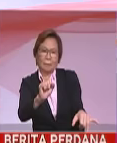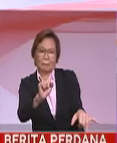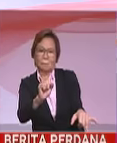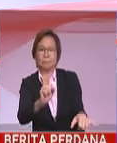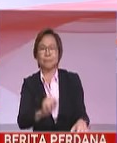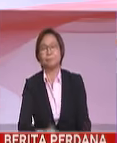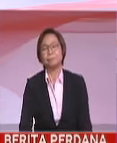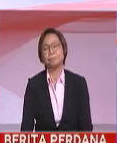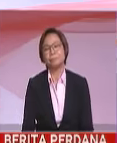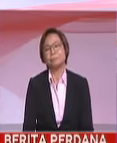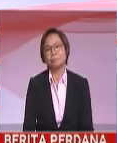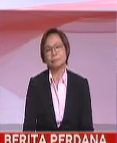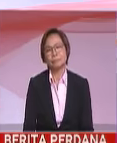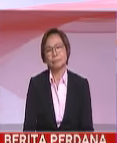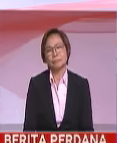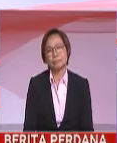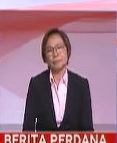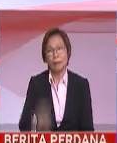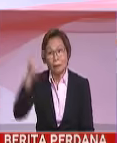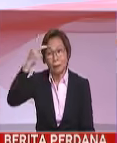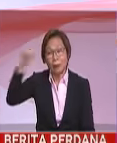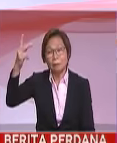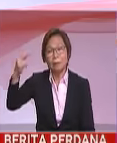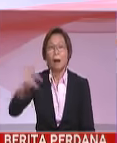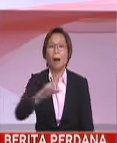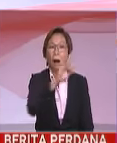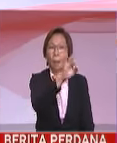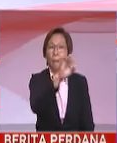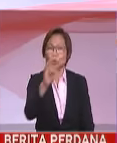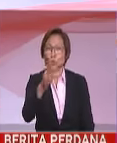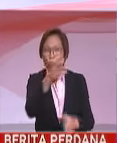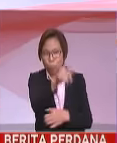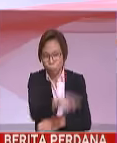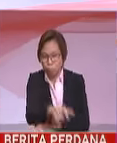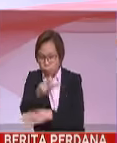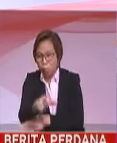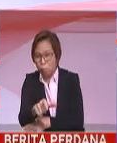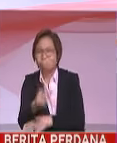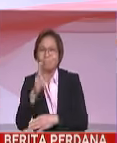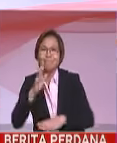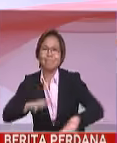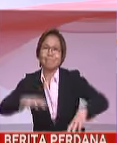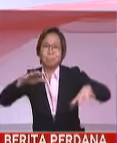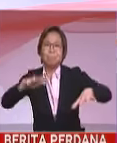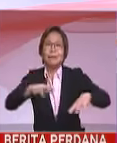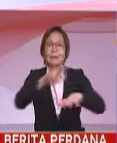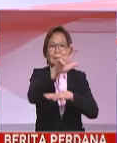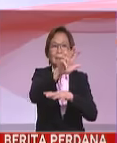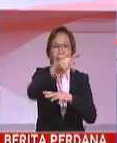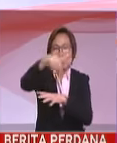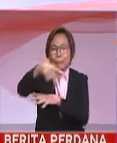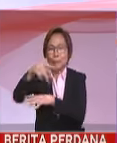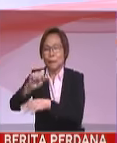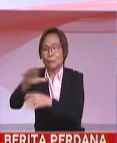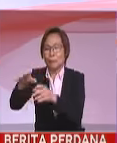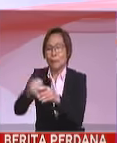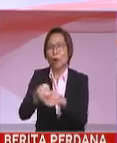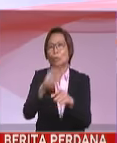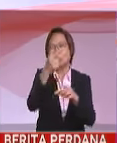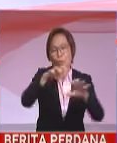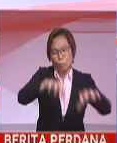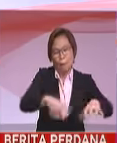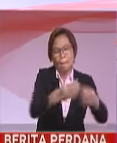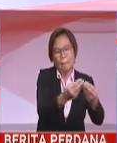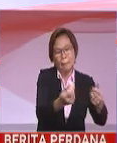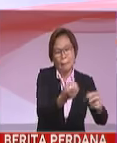pemindahan sementara PPS. Di Kelantan, hanya 87 penduduk terjejas berada di 3 PPS melibatkan 2 jajahan iaitu